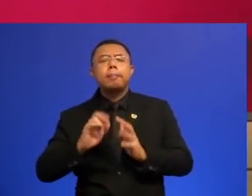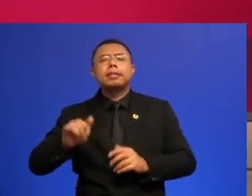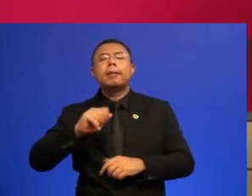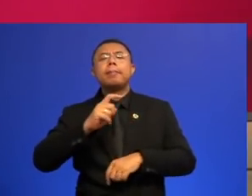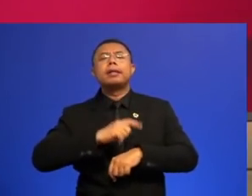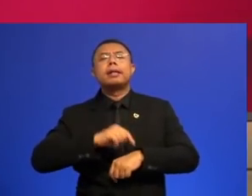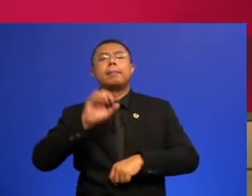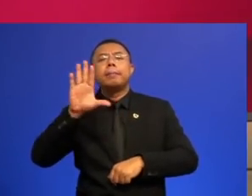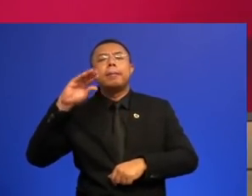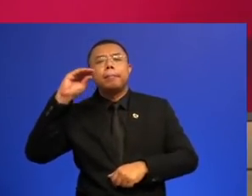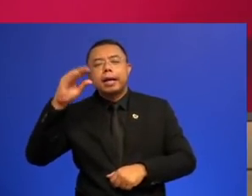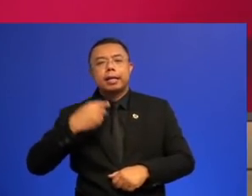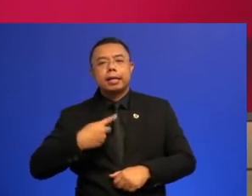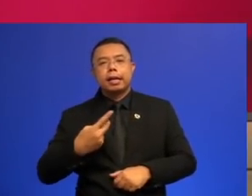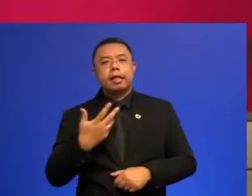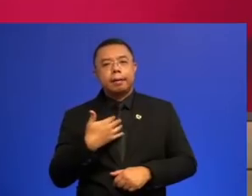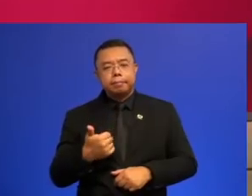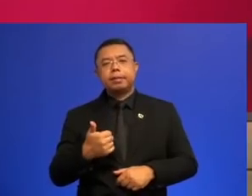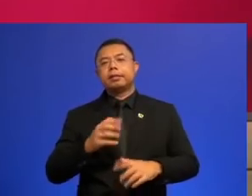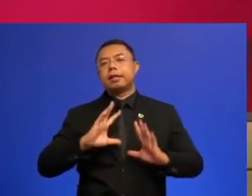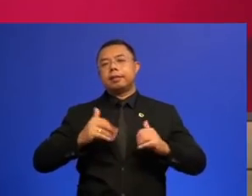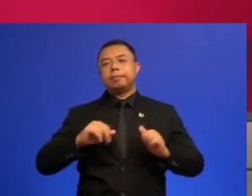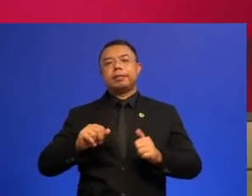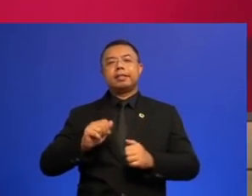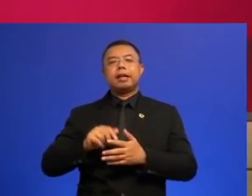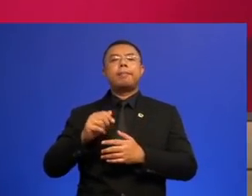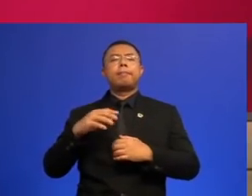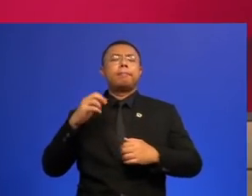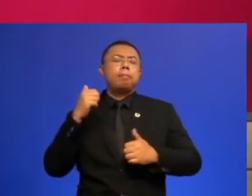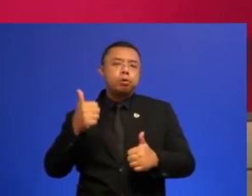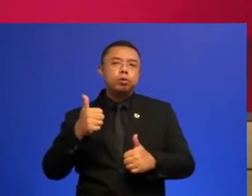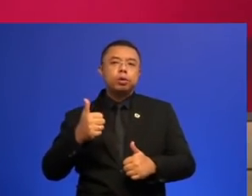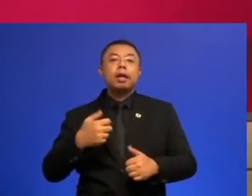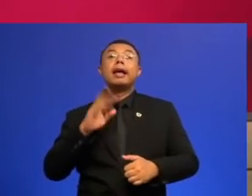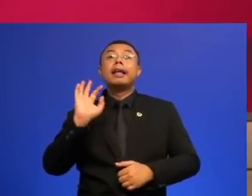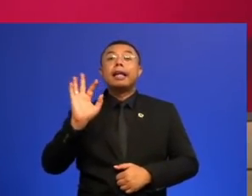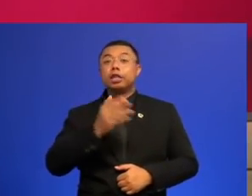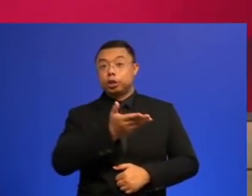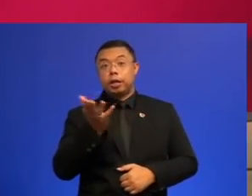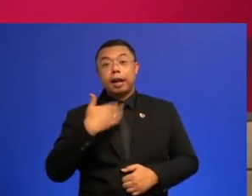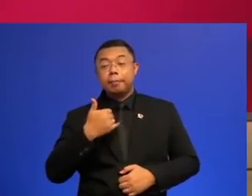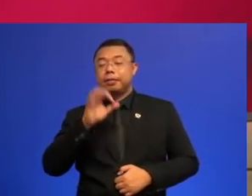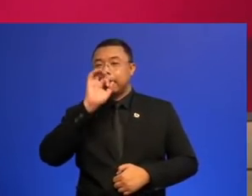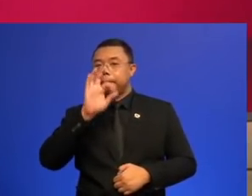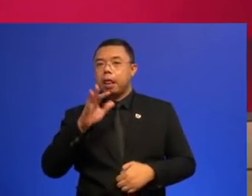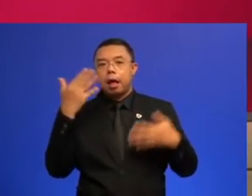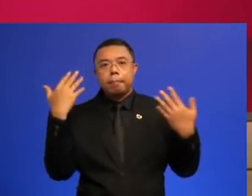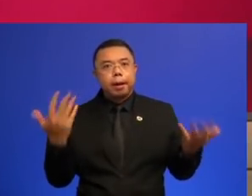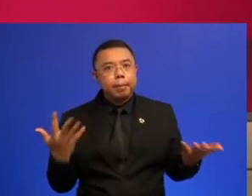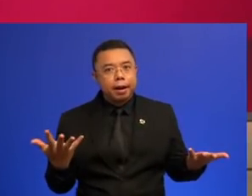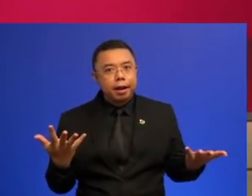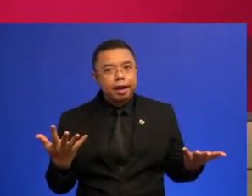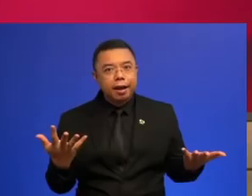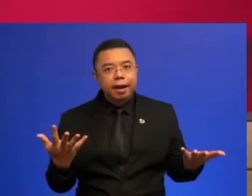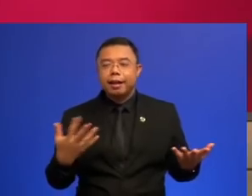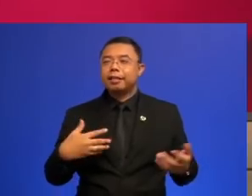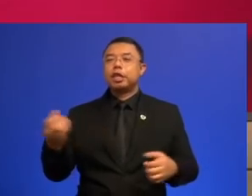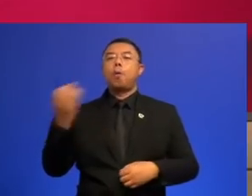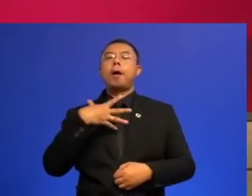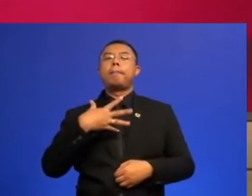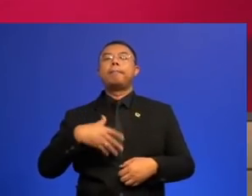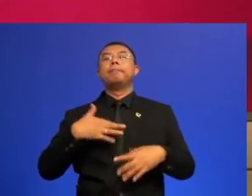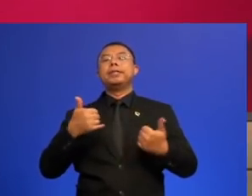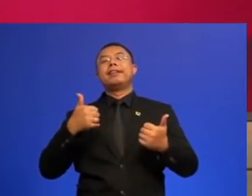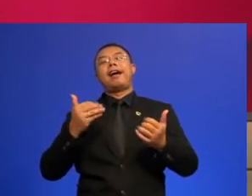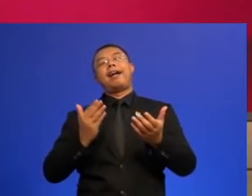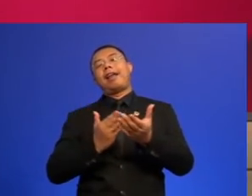pagi. Kita bisa berkemas-kemas dengan baik. Lalu nanti saudara bisa berkata, bagaimana bu? Waktu jawabannya